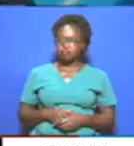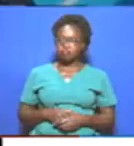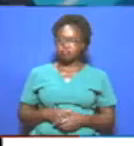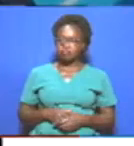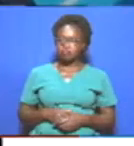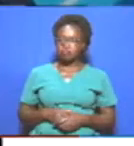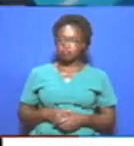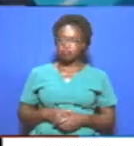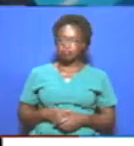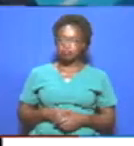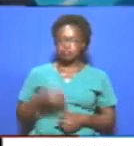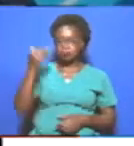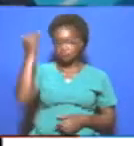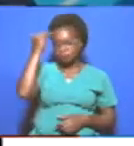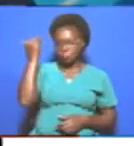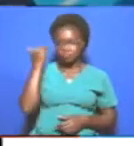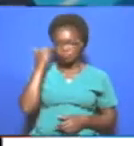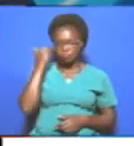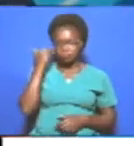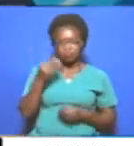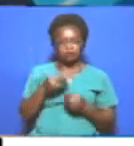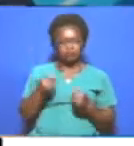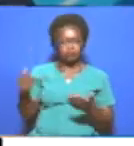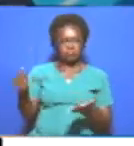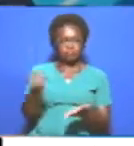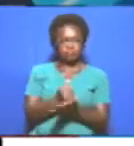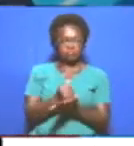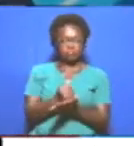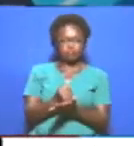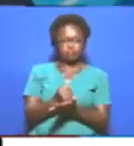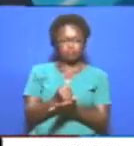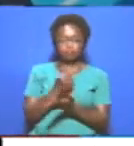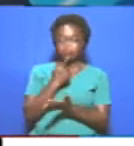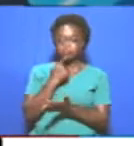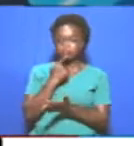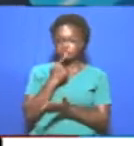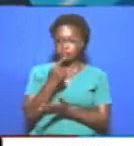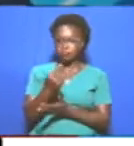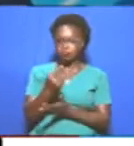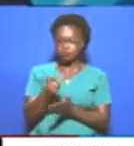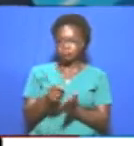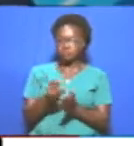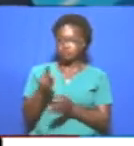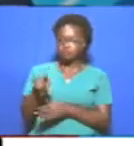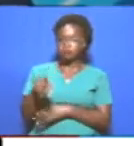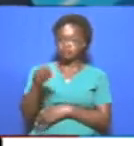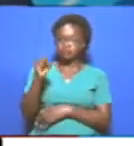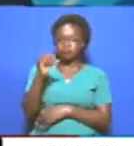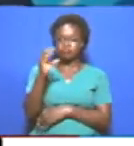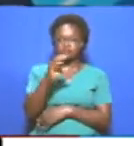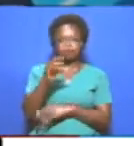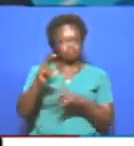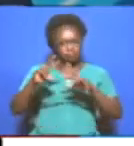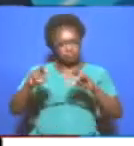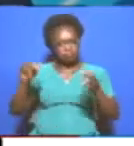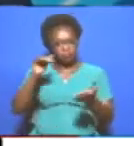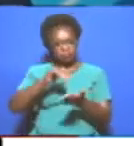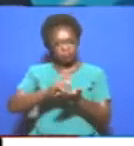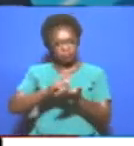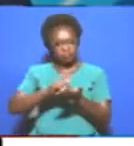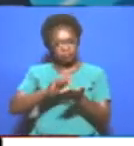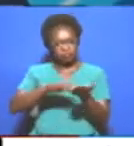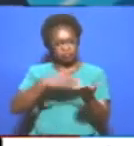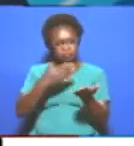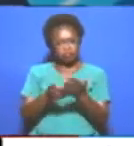Mahakama ya kutatua mizozo ya ajira imeagiza tume ya kuajiri watumishi wa umma PSC kuchunguza upya na kutoa mapendekezo